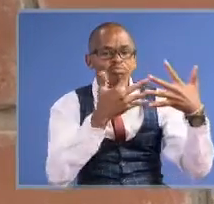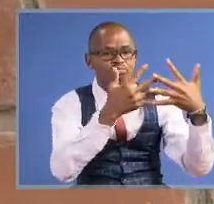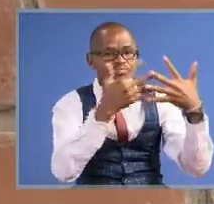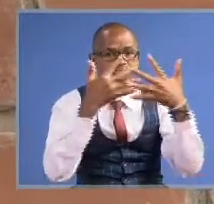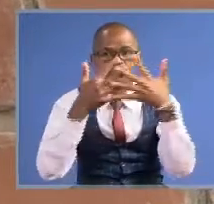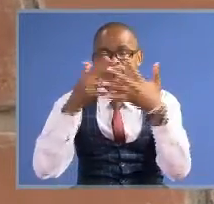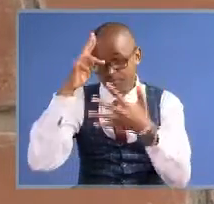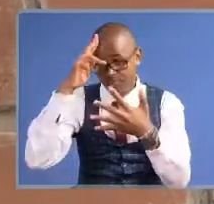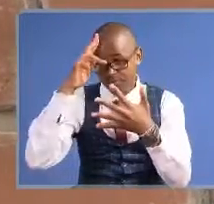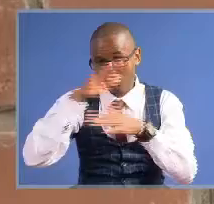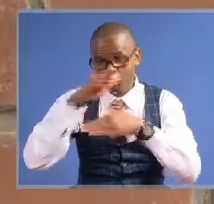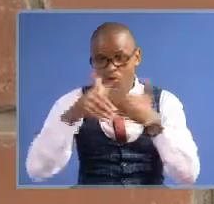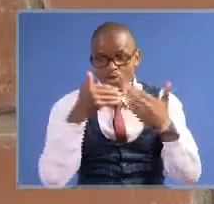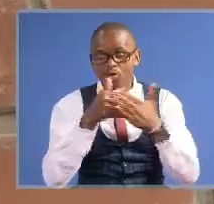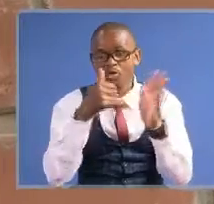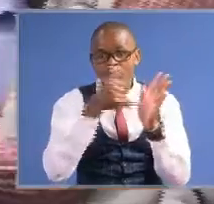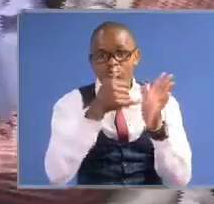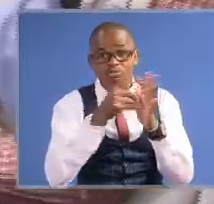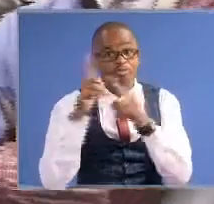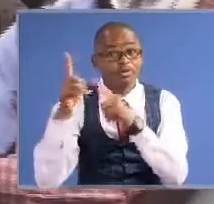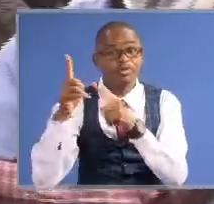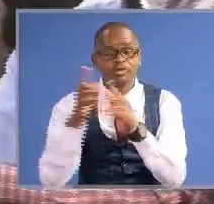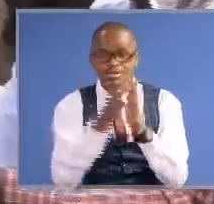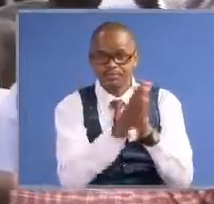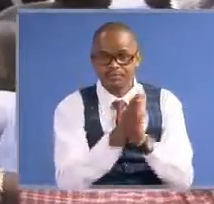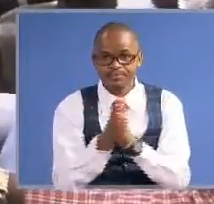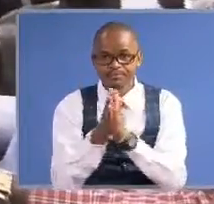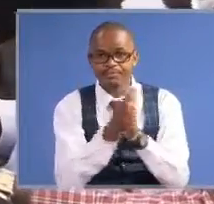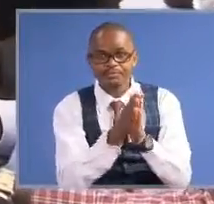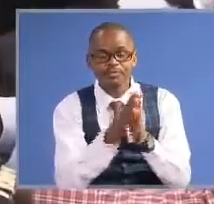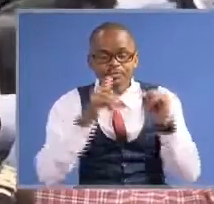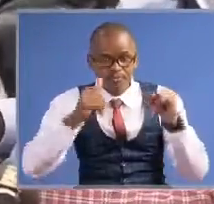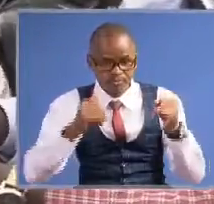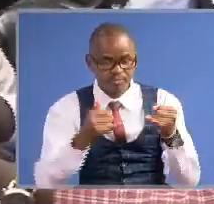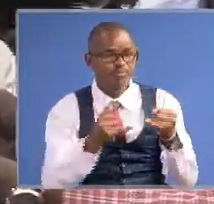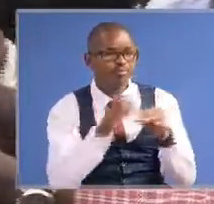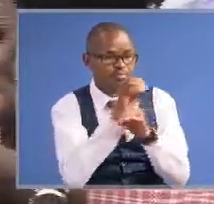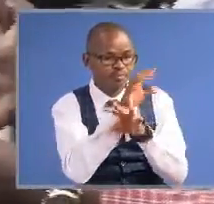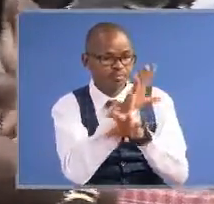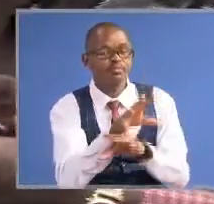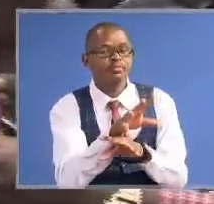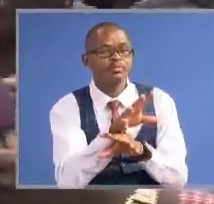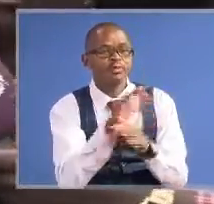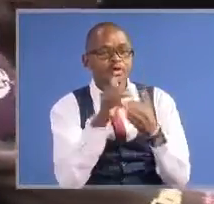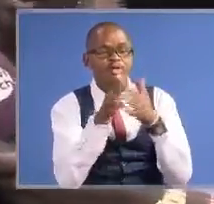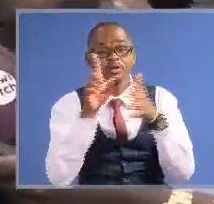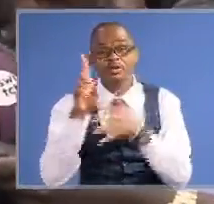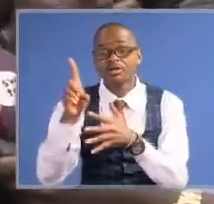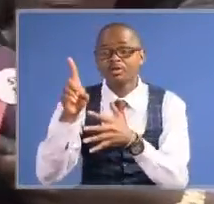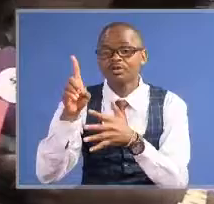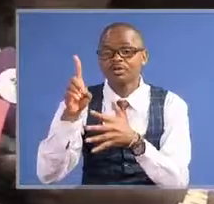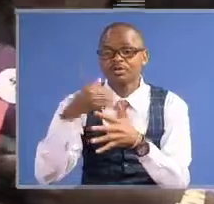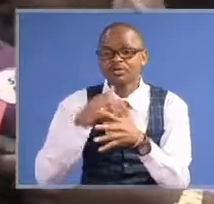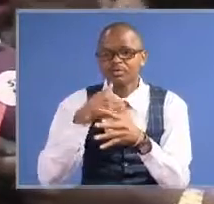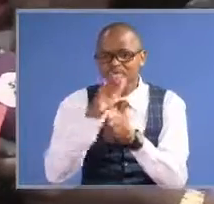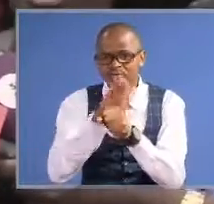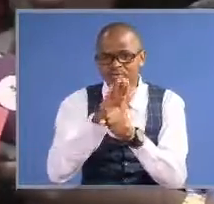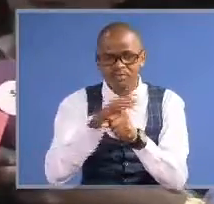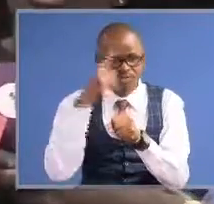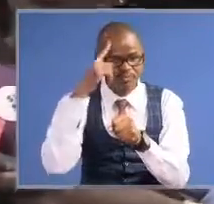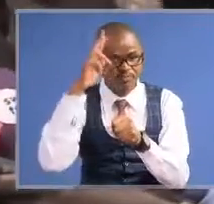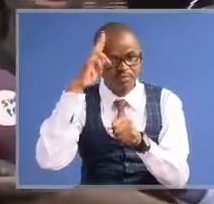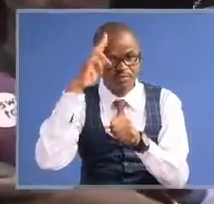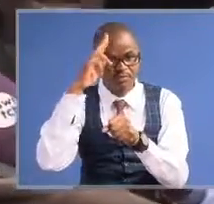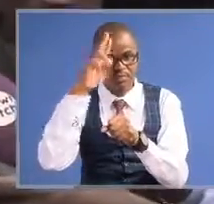kwa maafisa wote waliohusika kwenye kisa hicho. Kwenye taarifa kwa vyombo vya habari, viongozi hao wamekashifu vikali kitendo cha